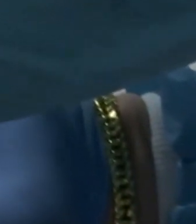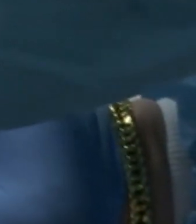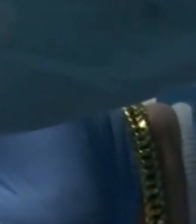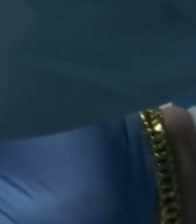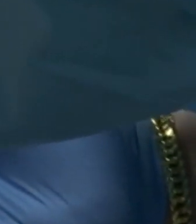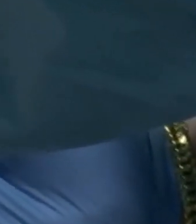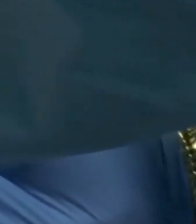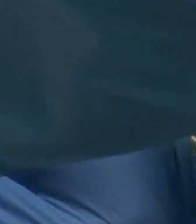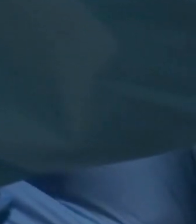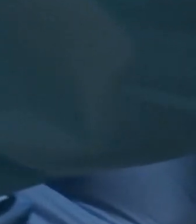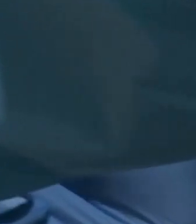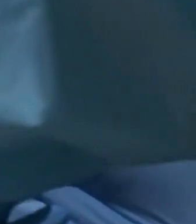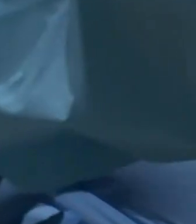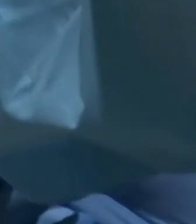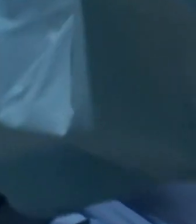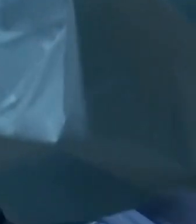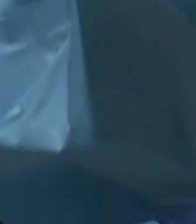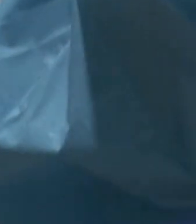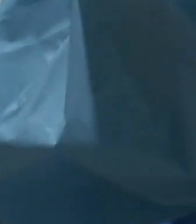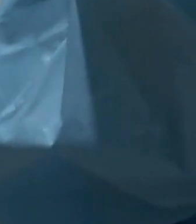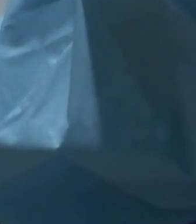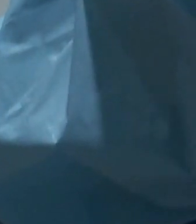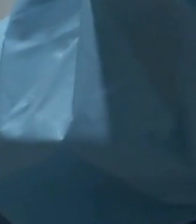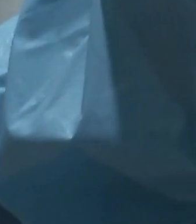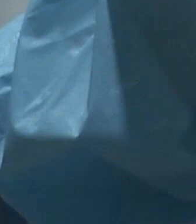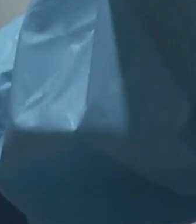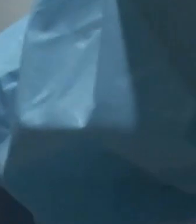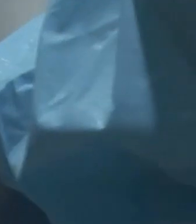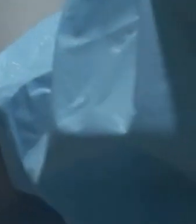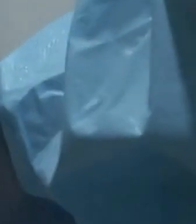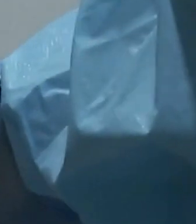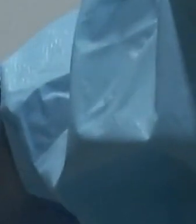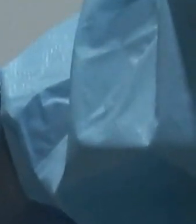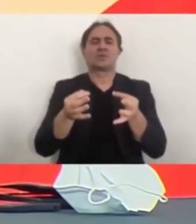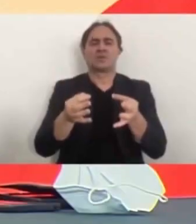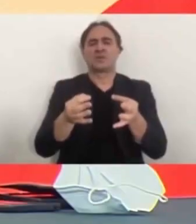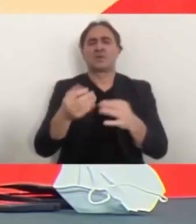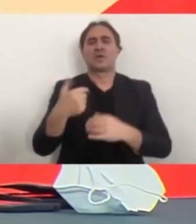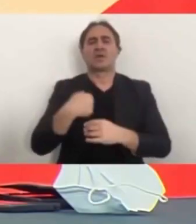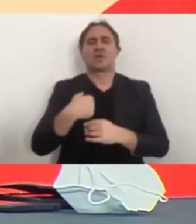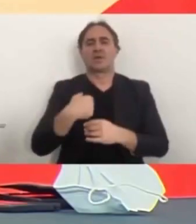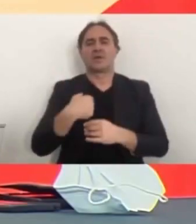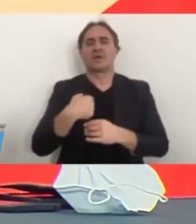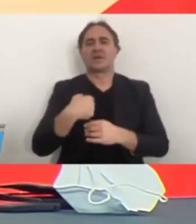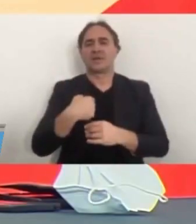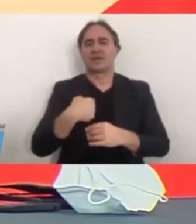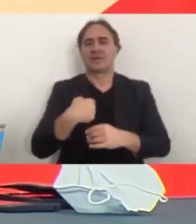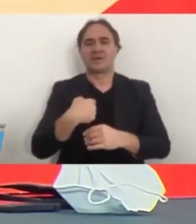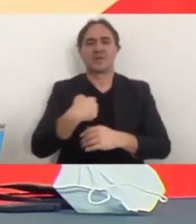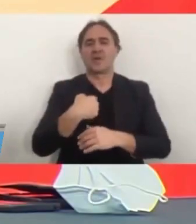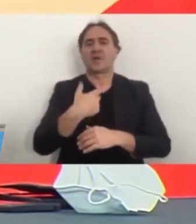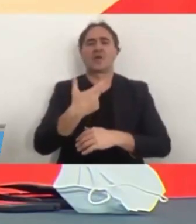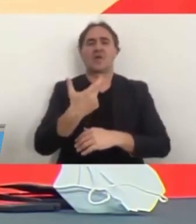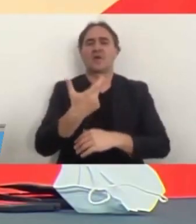al giorno, vanno avanti anche le terze dosi. Personalmente l'ho ricevuta senza il minimo